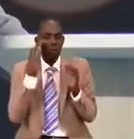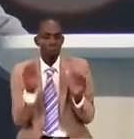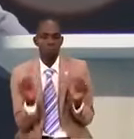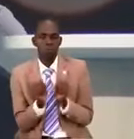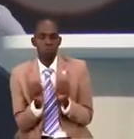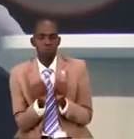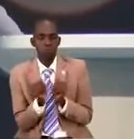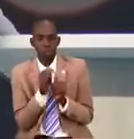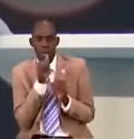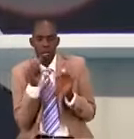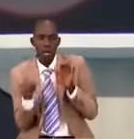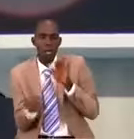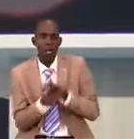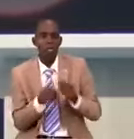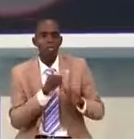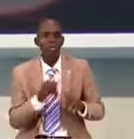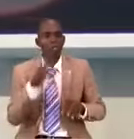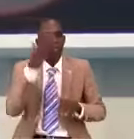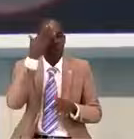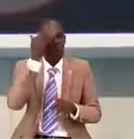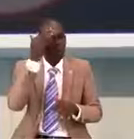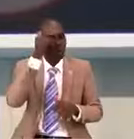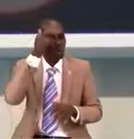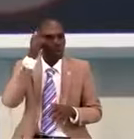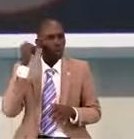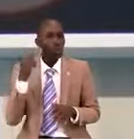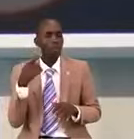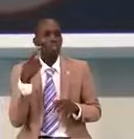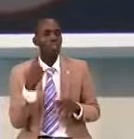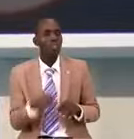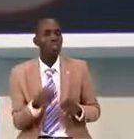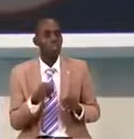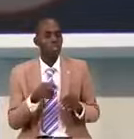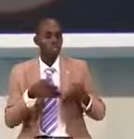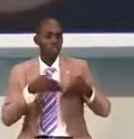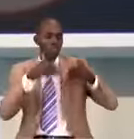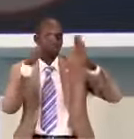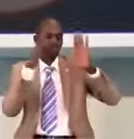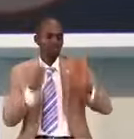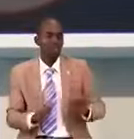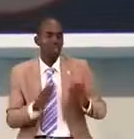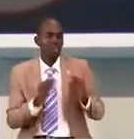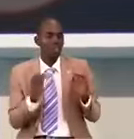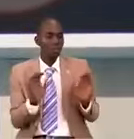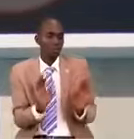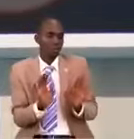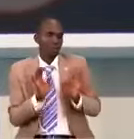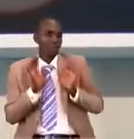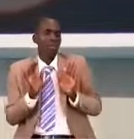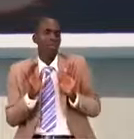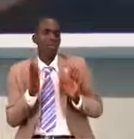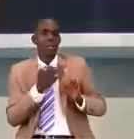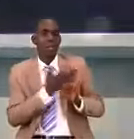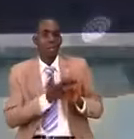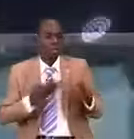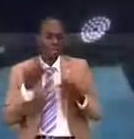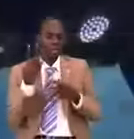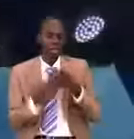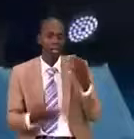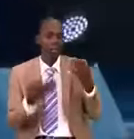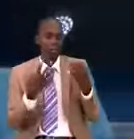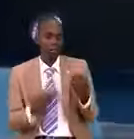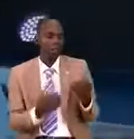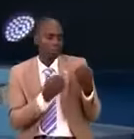là le roi craintif le leader effrayé et les dispositions effrayées